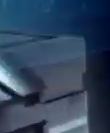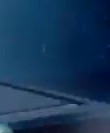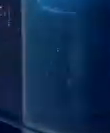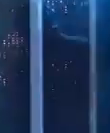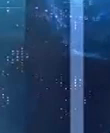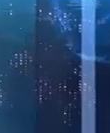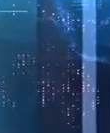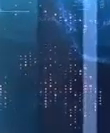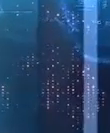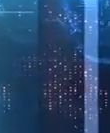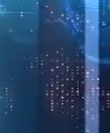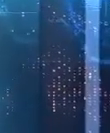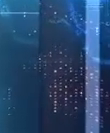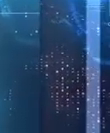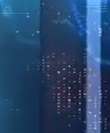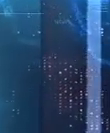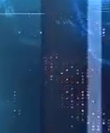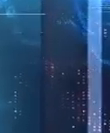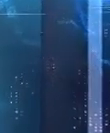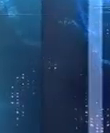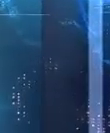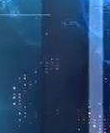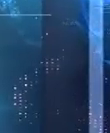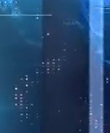кулер и тимергалиева курманжан ксм jean malo амазонки шов телеканал жетысу